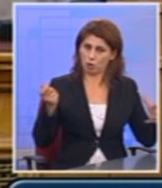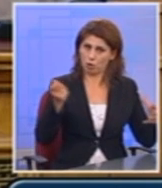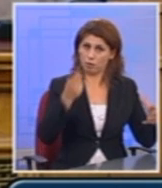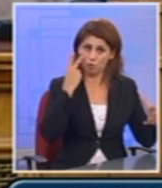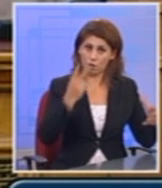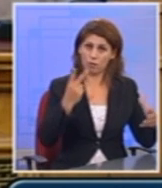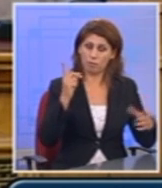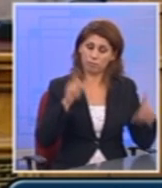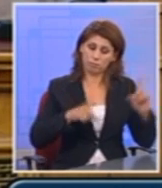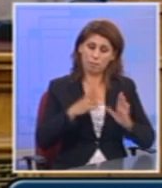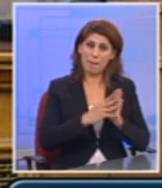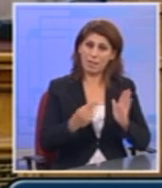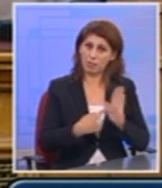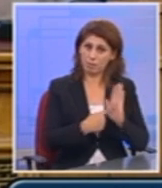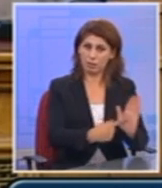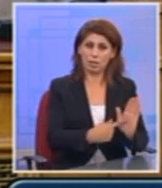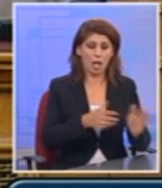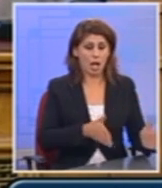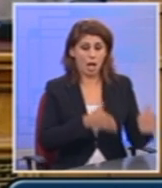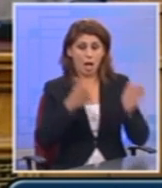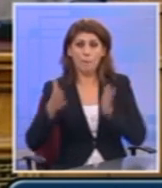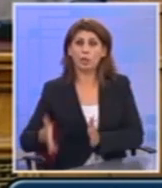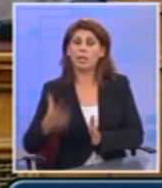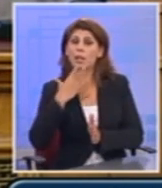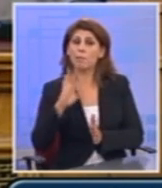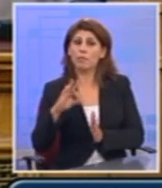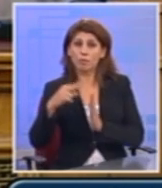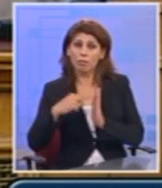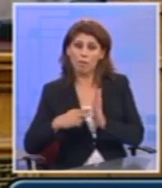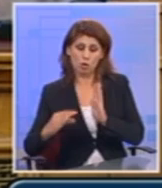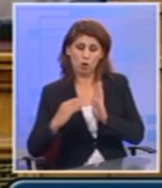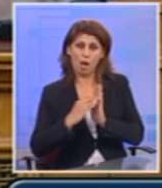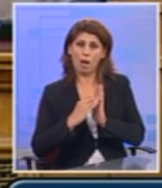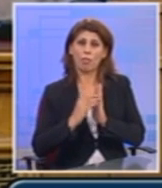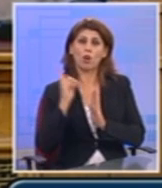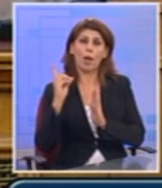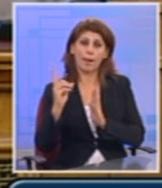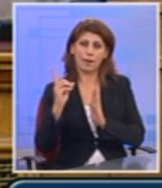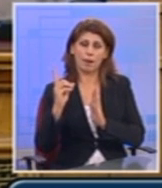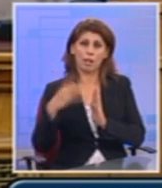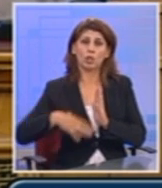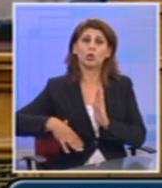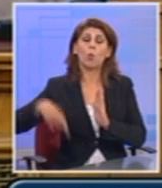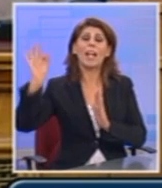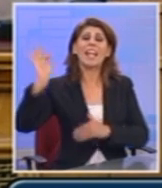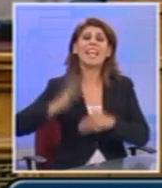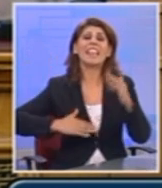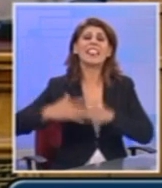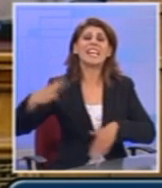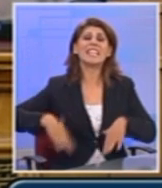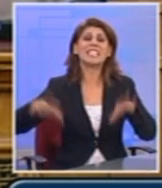είδαμε με κάποια παραδείγματα από την άλλη επειδή δ και διαβάζω εδώ το άρθρο 1 του ιδρυτικού του ταιπεδ